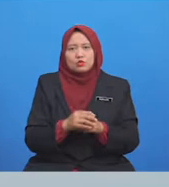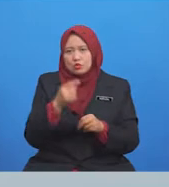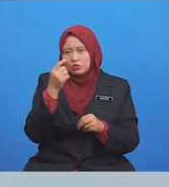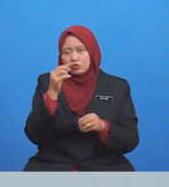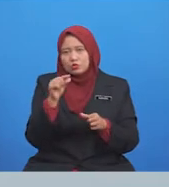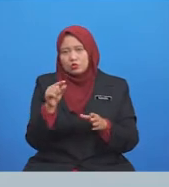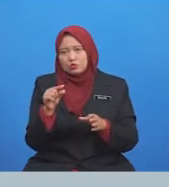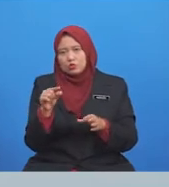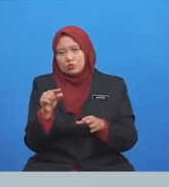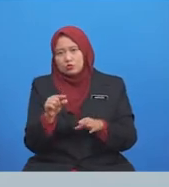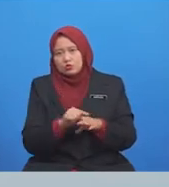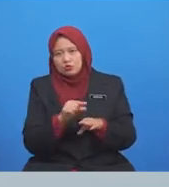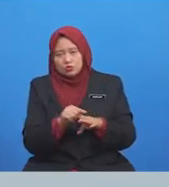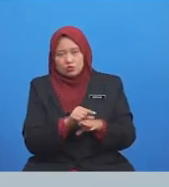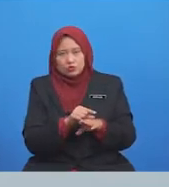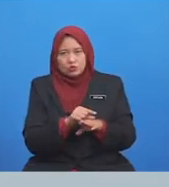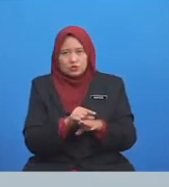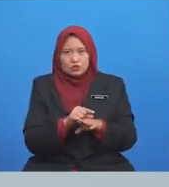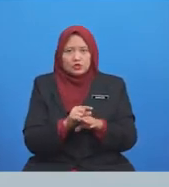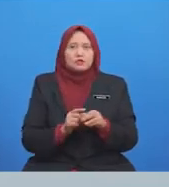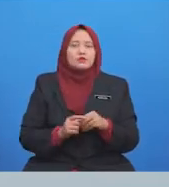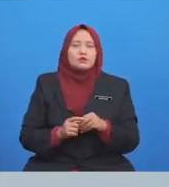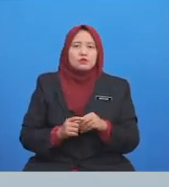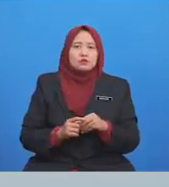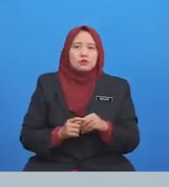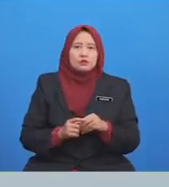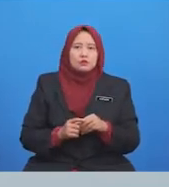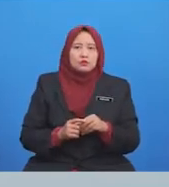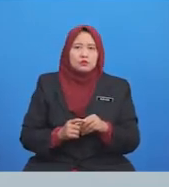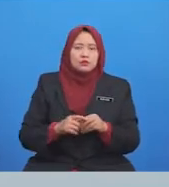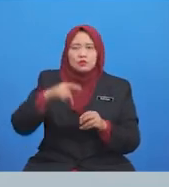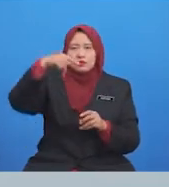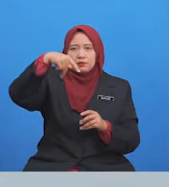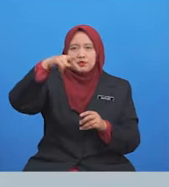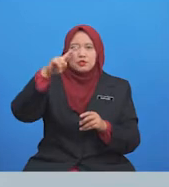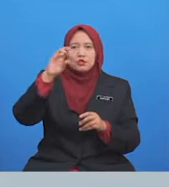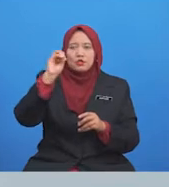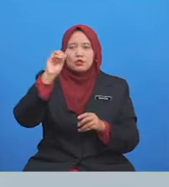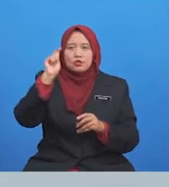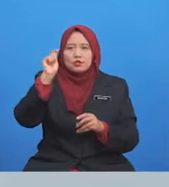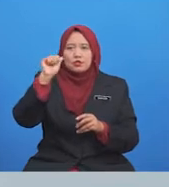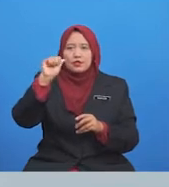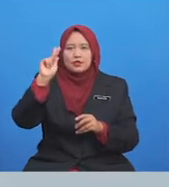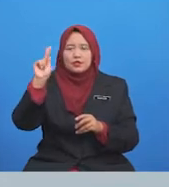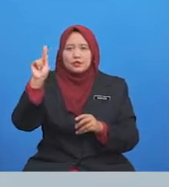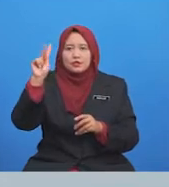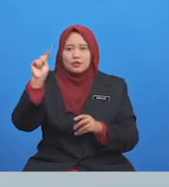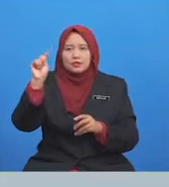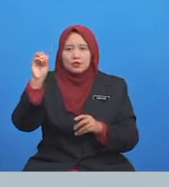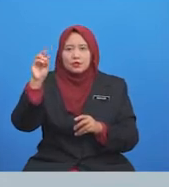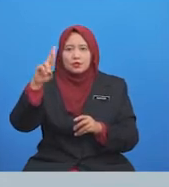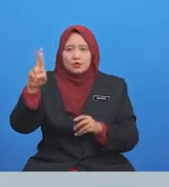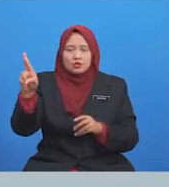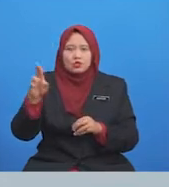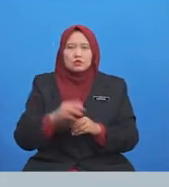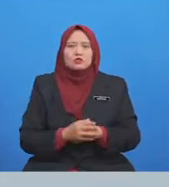sudut atau juga dikenali sebagai protraktor. Anda juga diminta